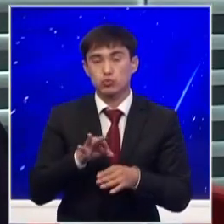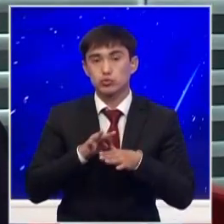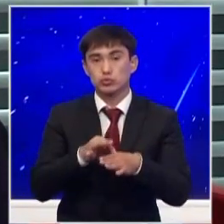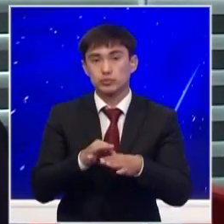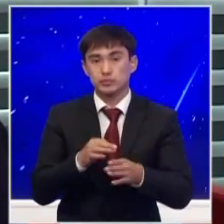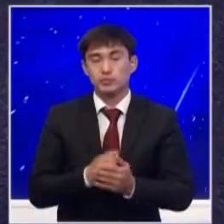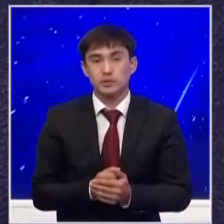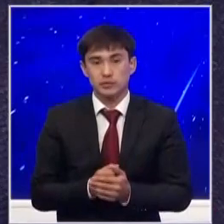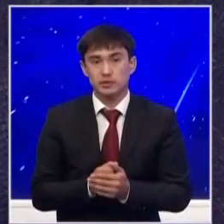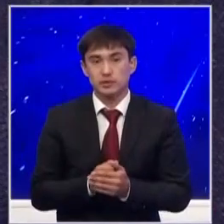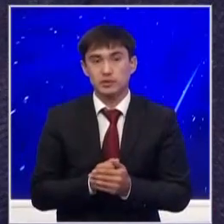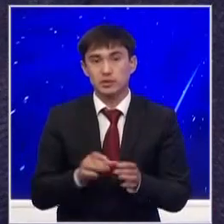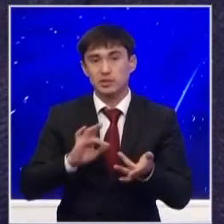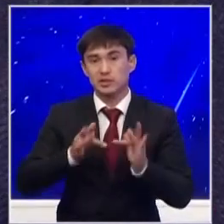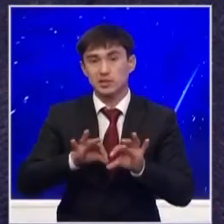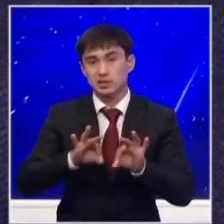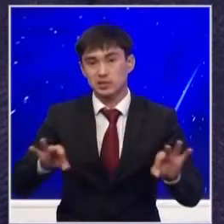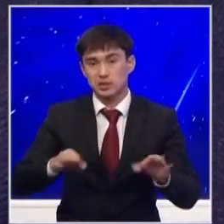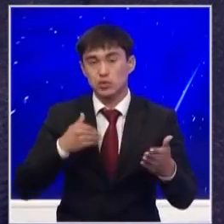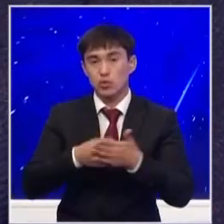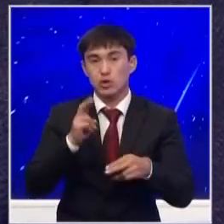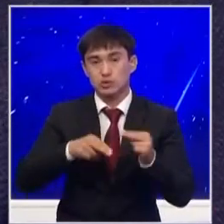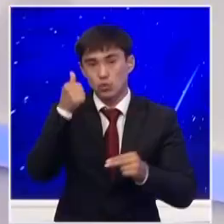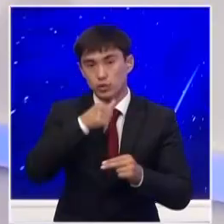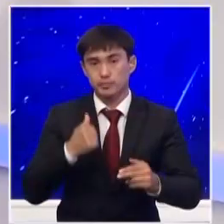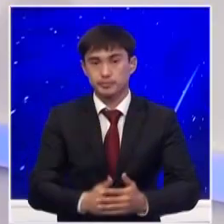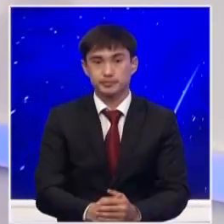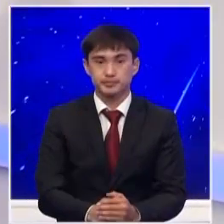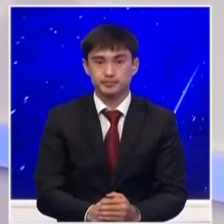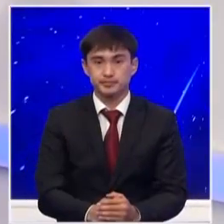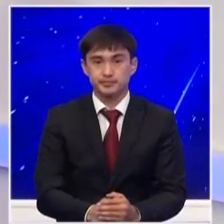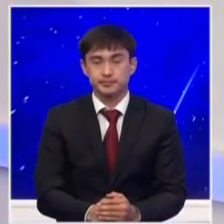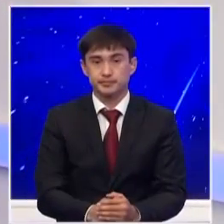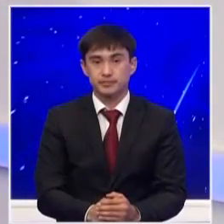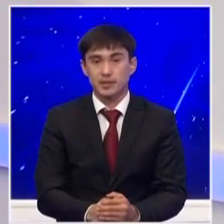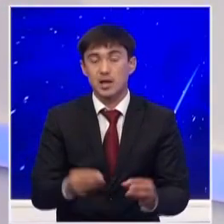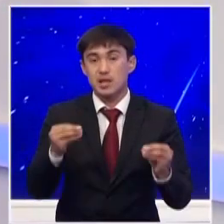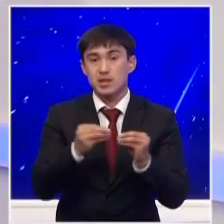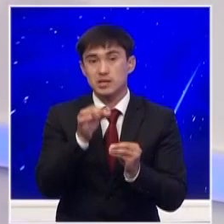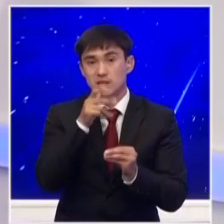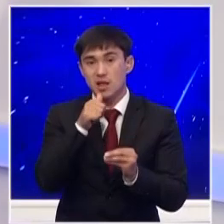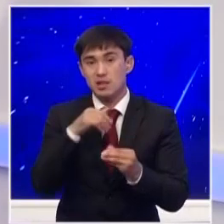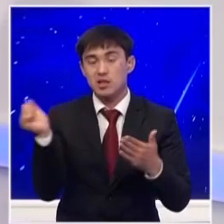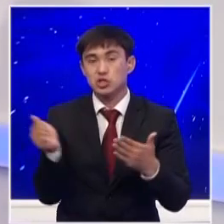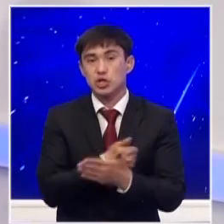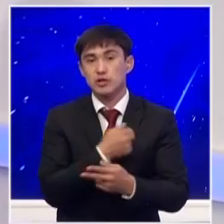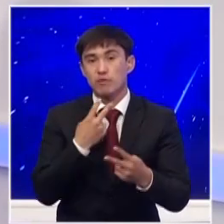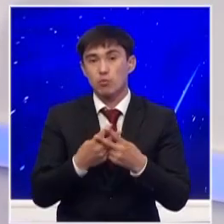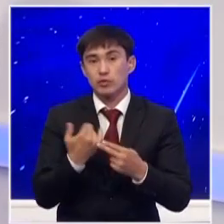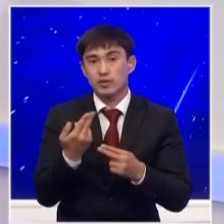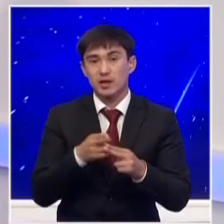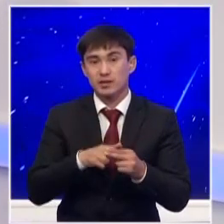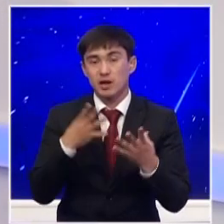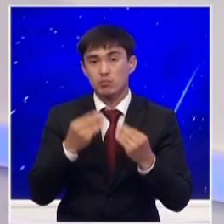прокладка интернета до конца года. 10 лет лишения свободы.